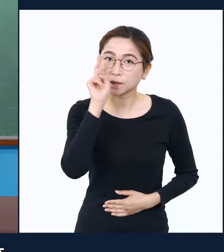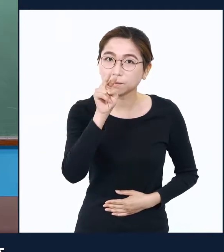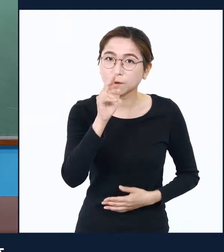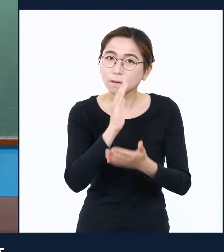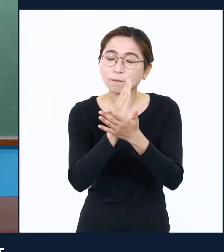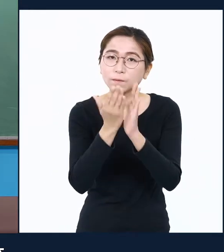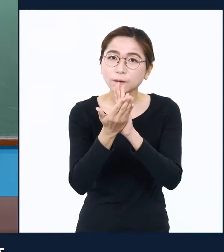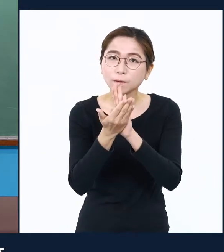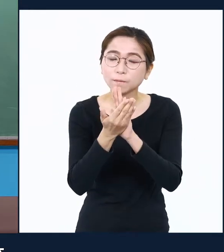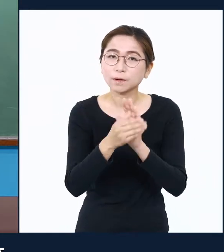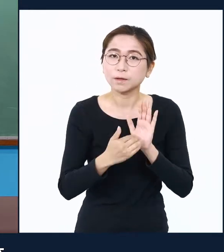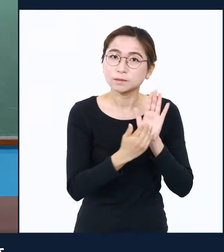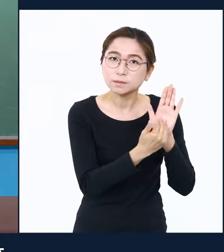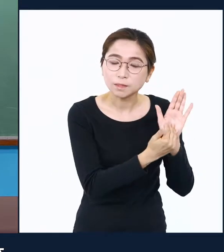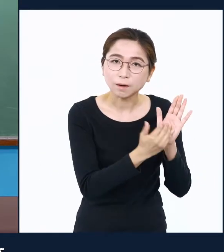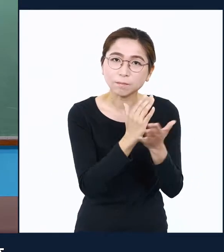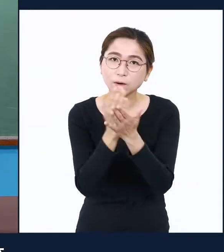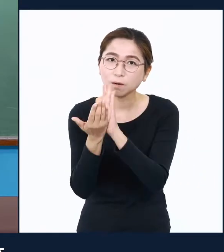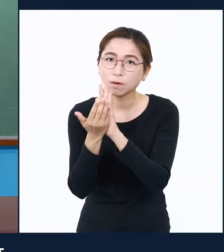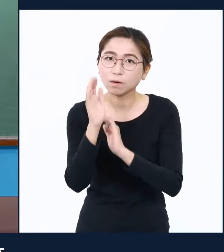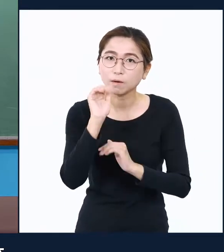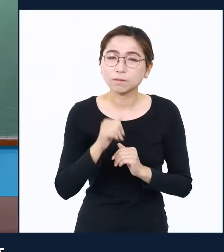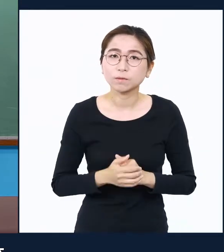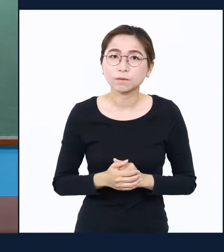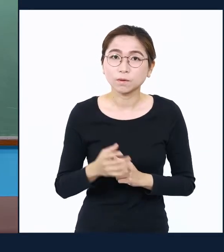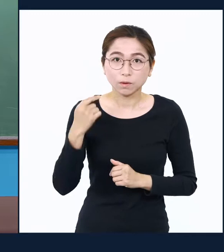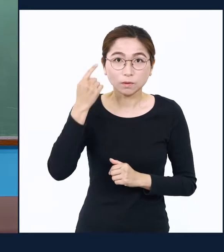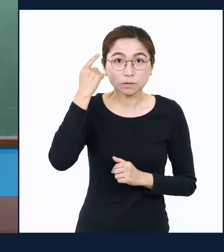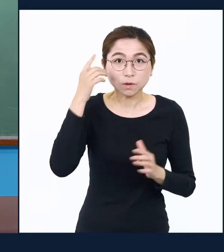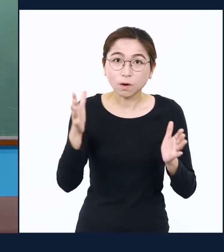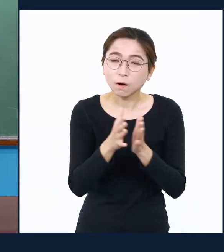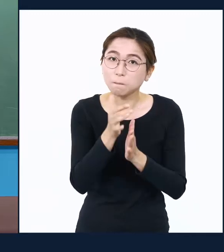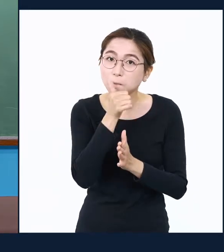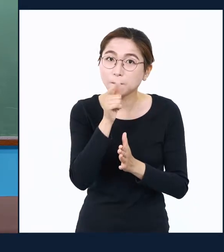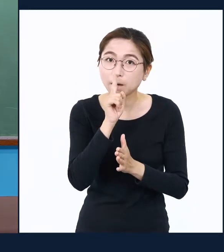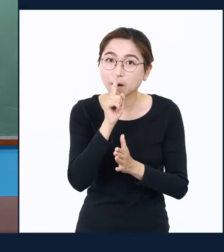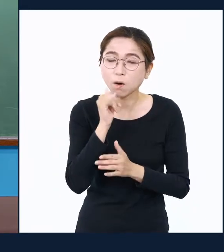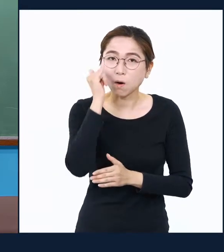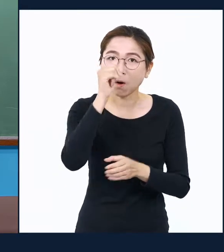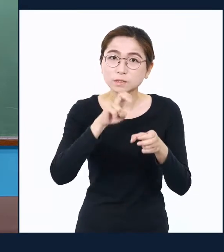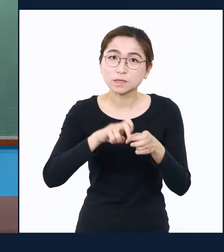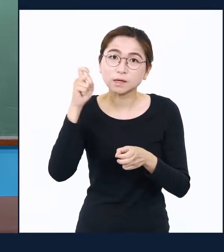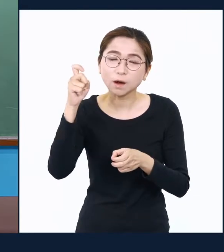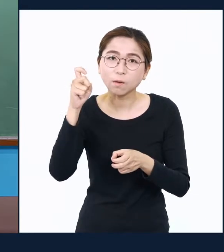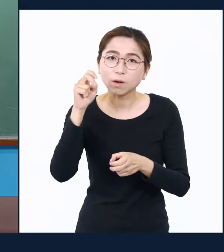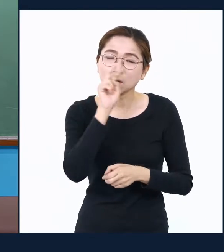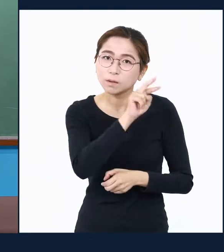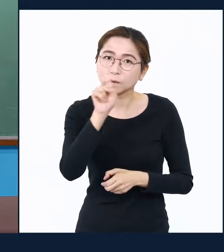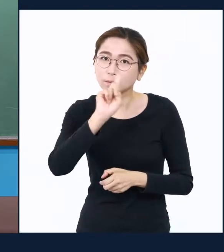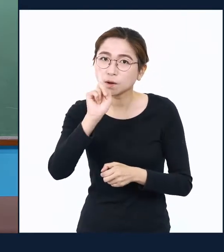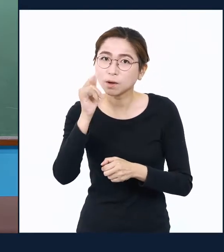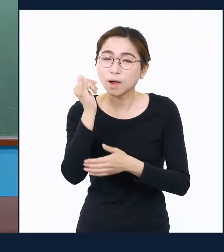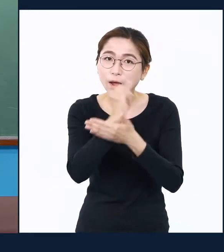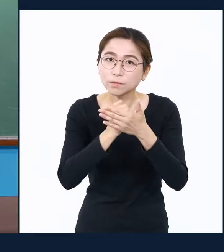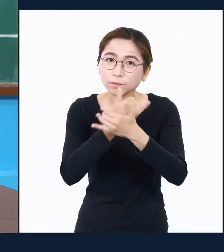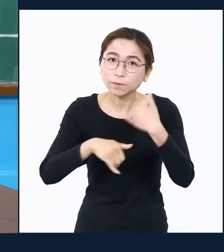欣赏到不同的展览等等。你最想和爸爸妈妈在西九欣赏什